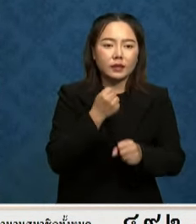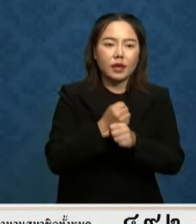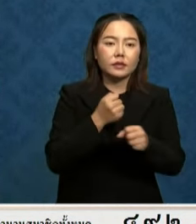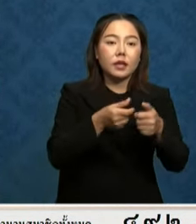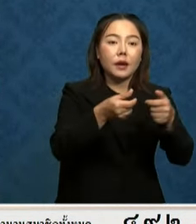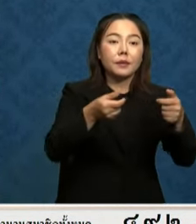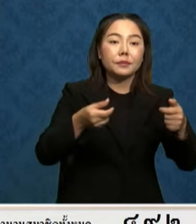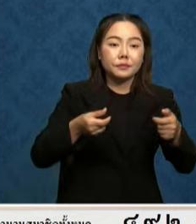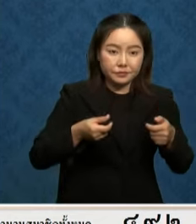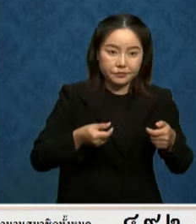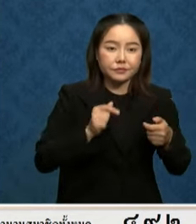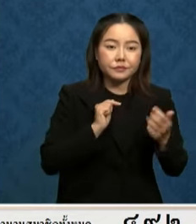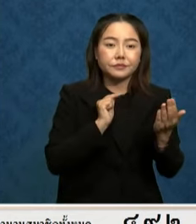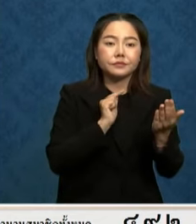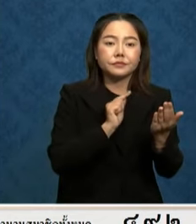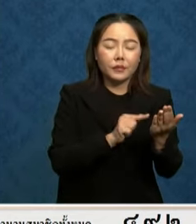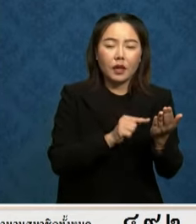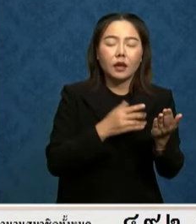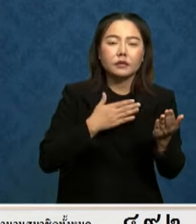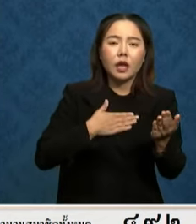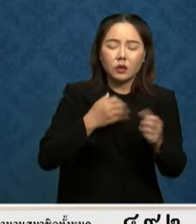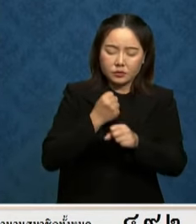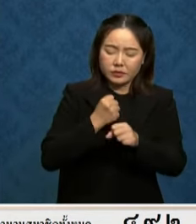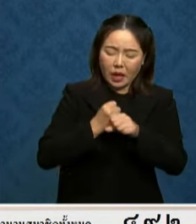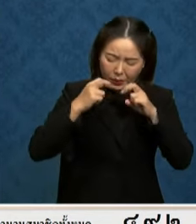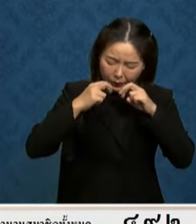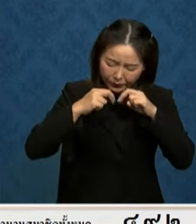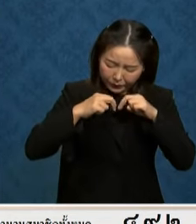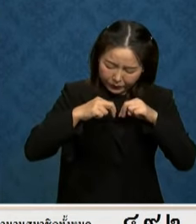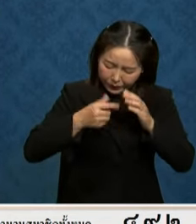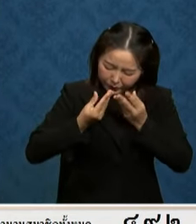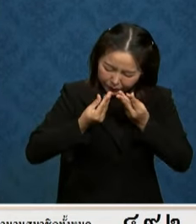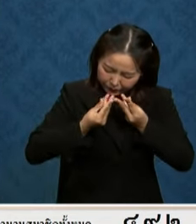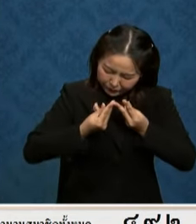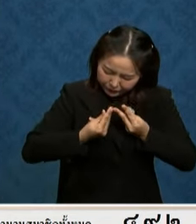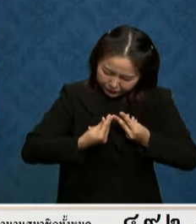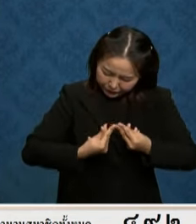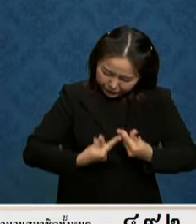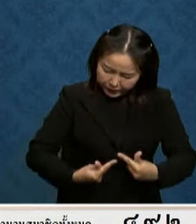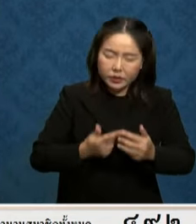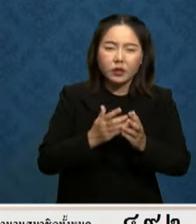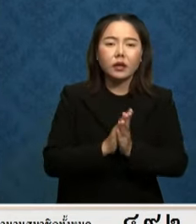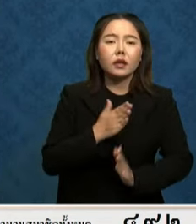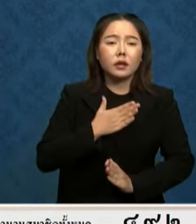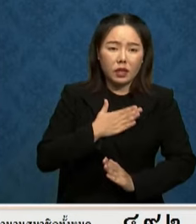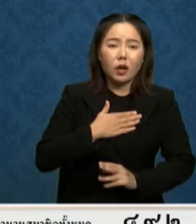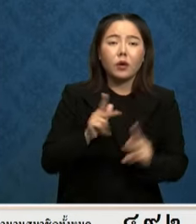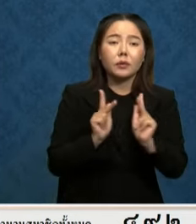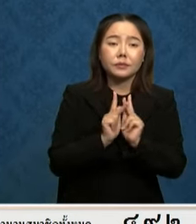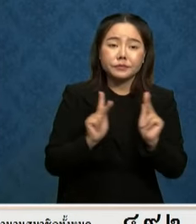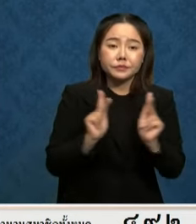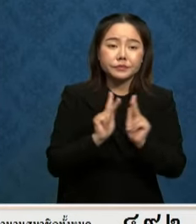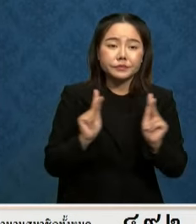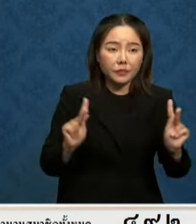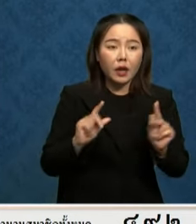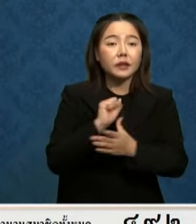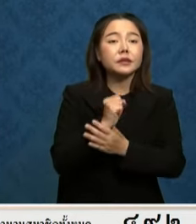เตการศึกษา เครีนวาเราทำ shameแล้วก็ เราเป็กำมาณที่การข